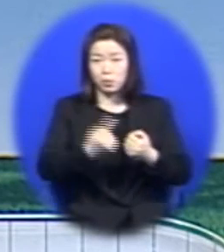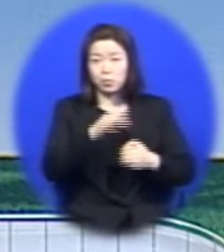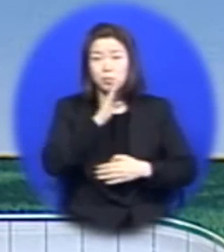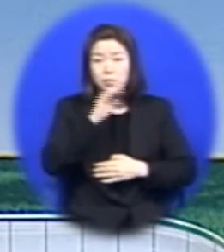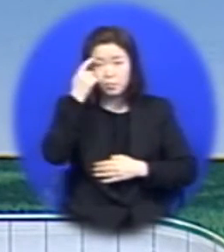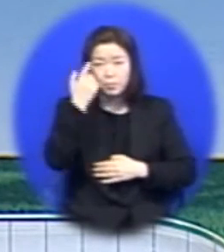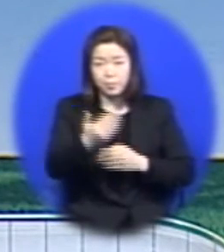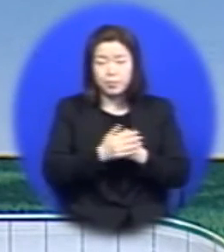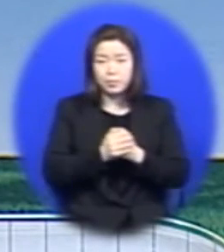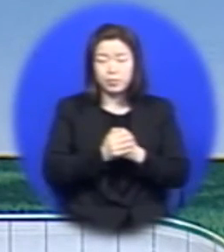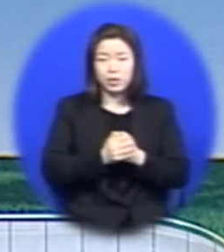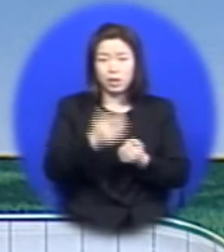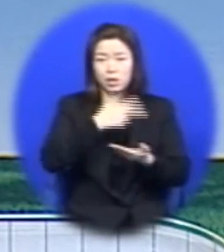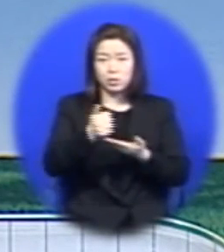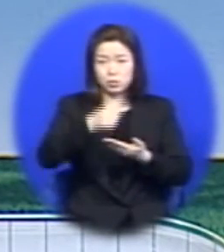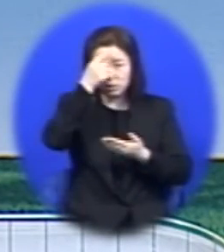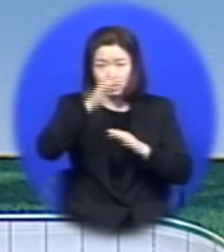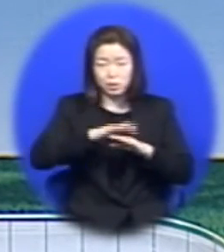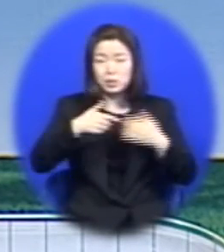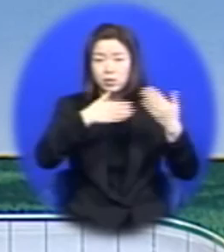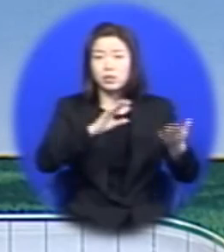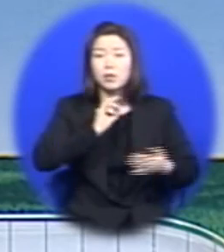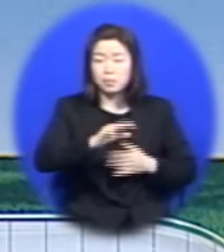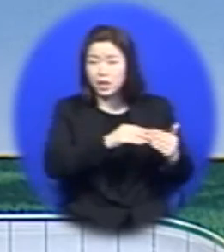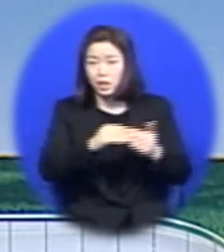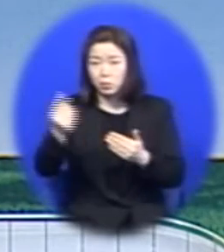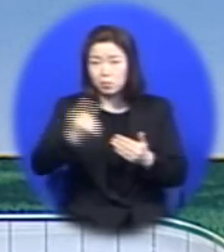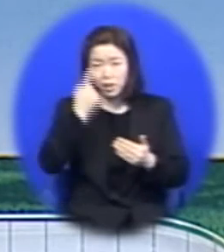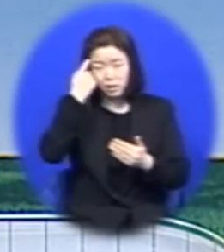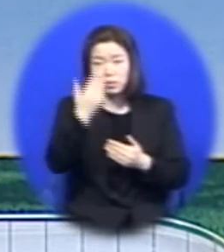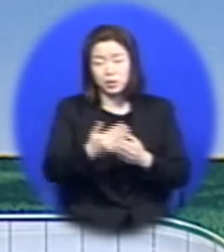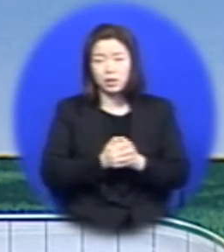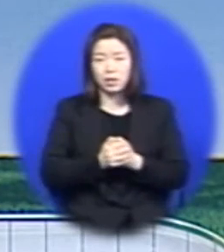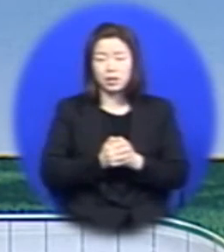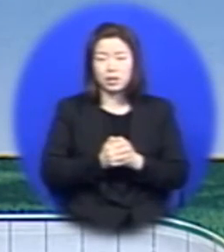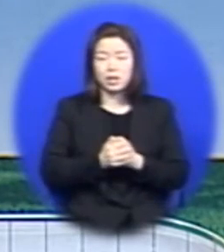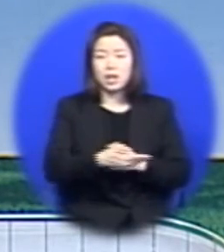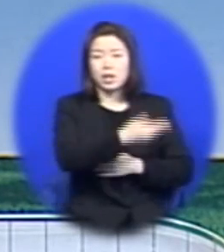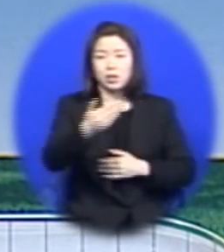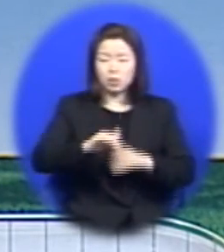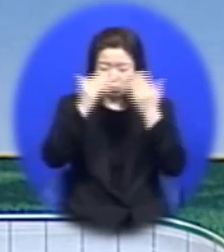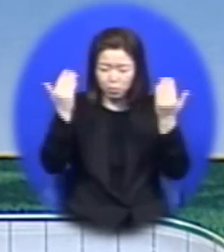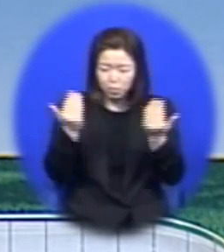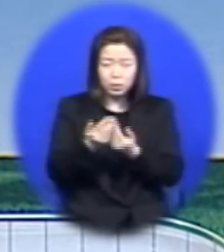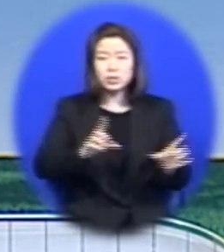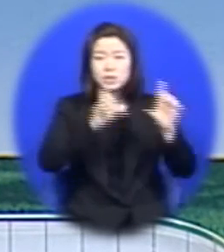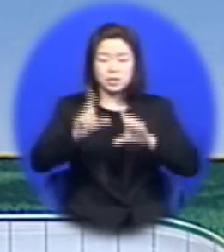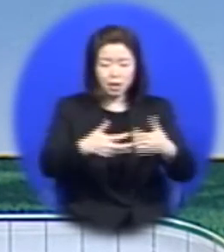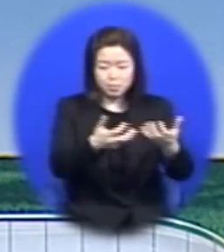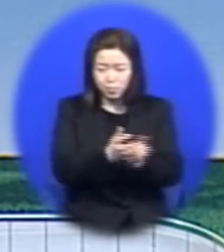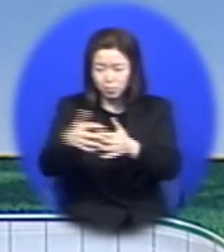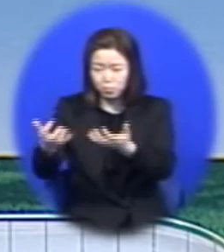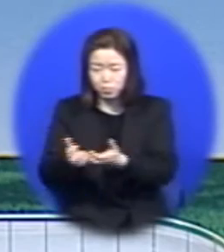예배 드리는 것만 이렇게 인도 받을 겁니까? 여러분의 모든 삶의 영역에서 오늘 여러분이 이렇게